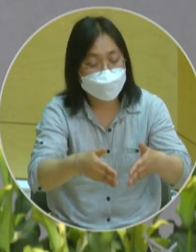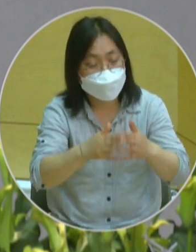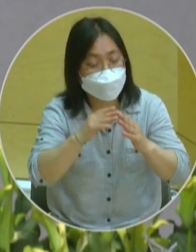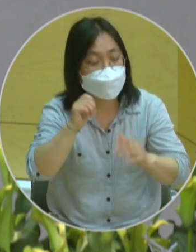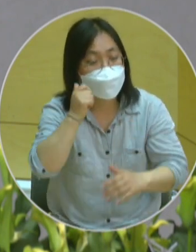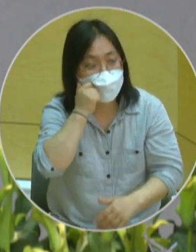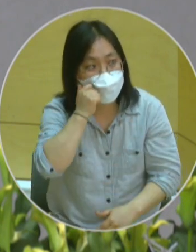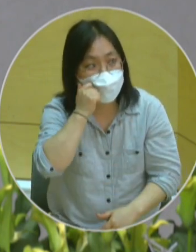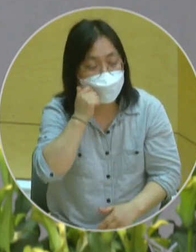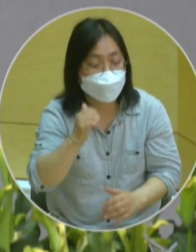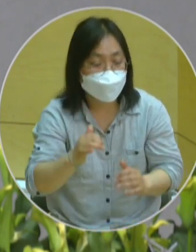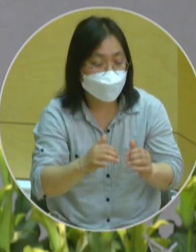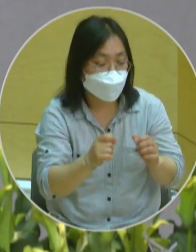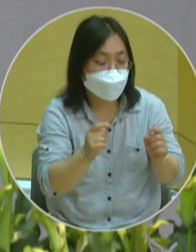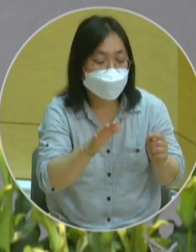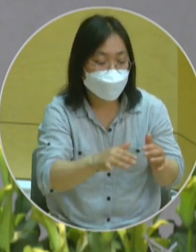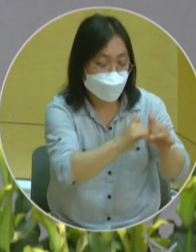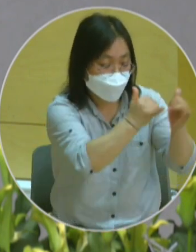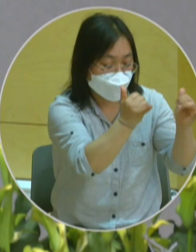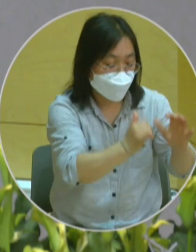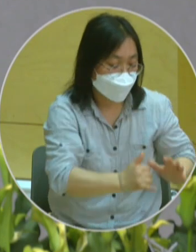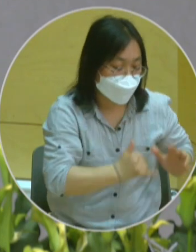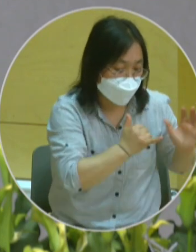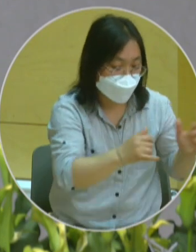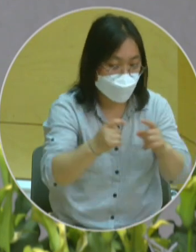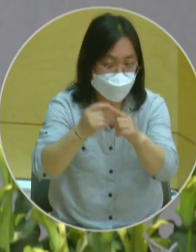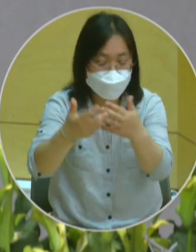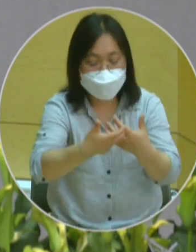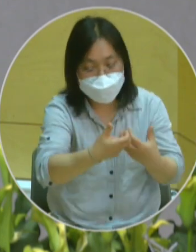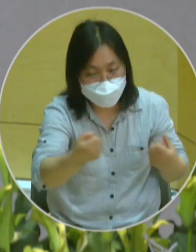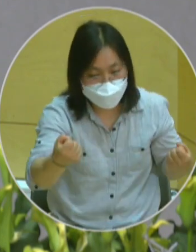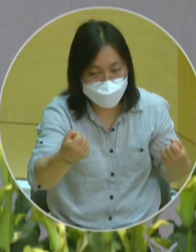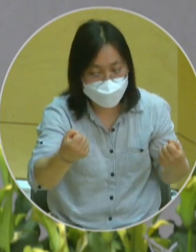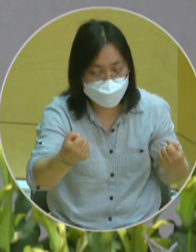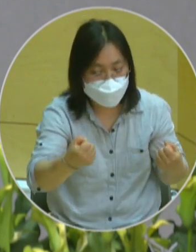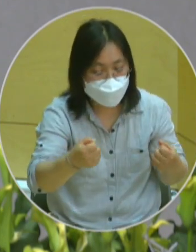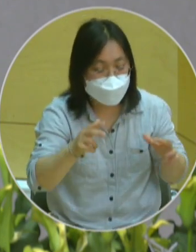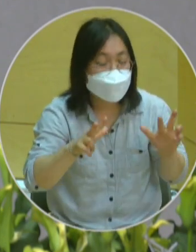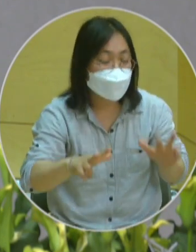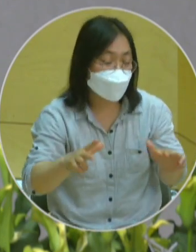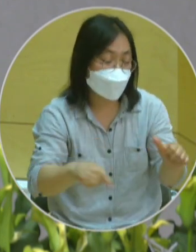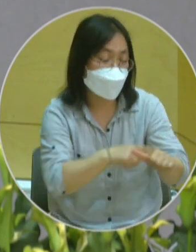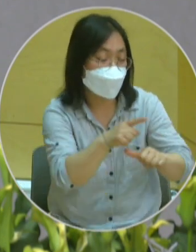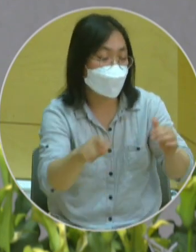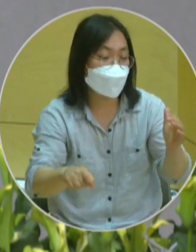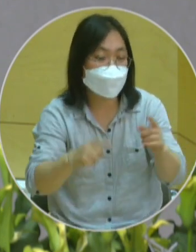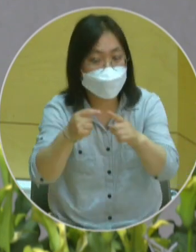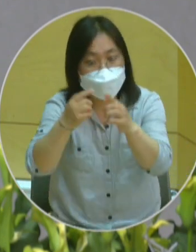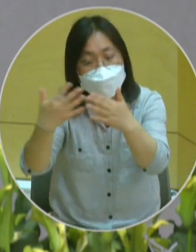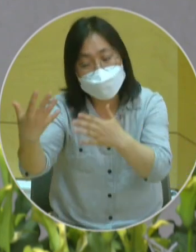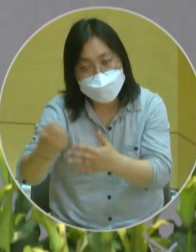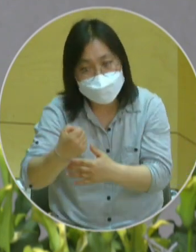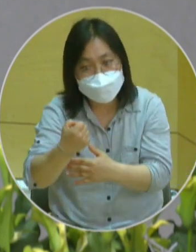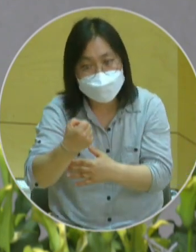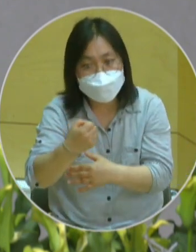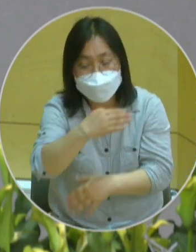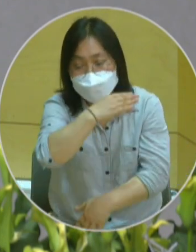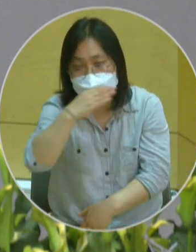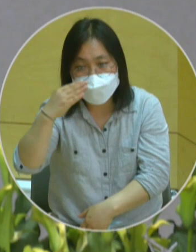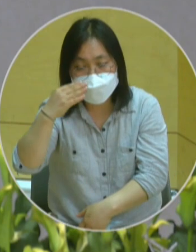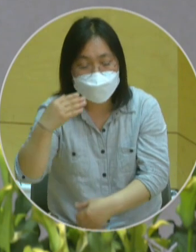그런데 교회를 세상과 분리시키고 이데올로기와 이론과 나누어 가는 이 세상 속에서 교회가 갖고 있는 건전한